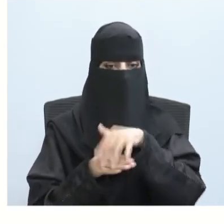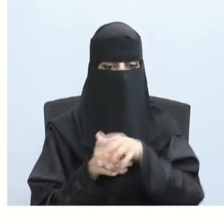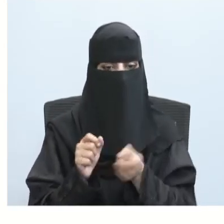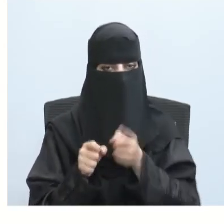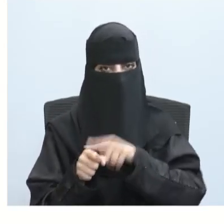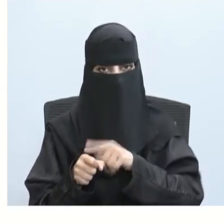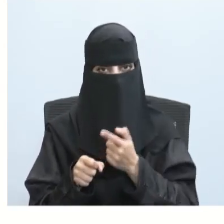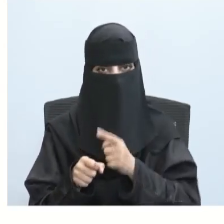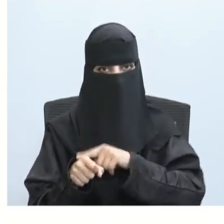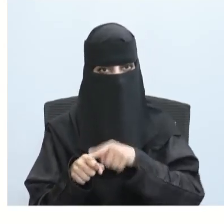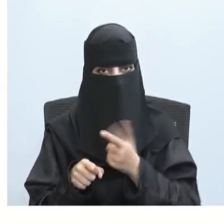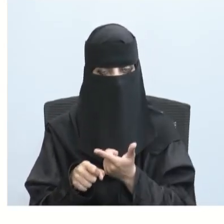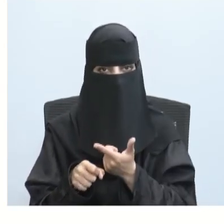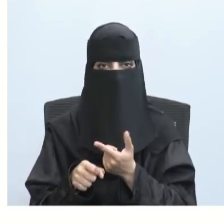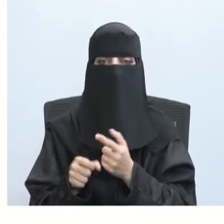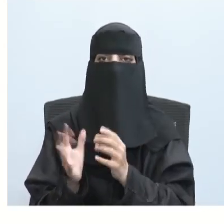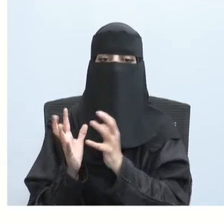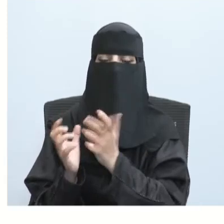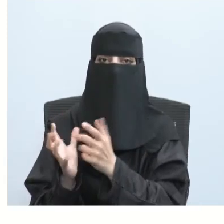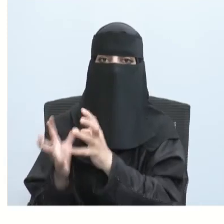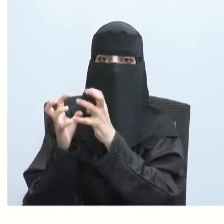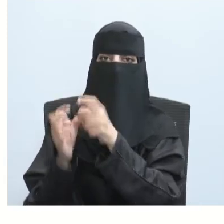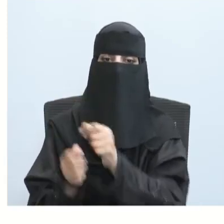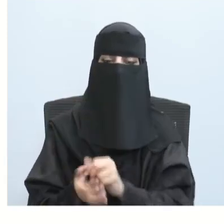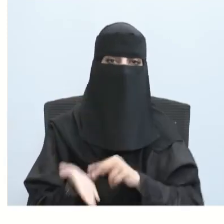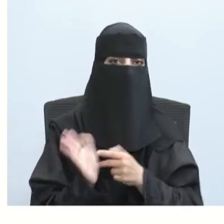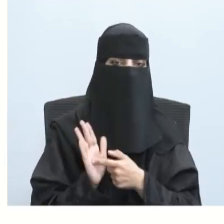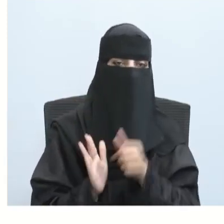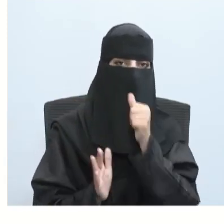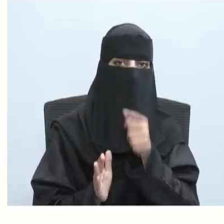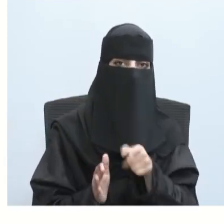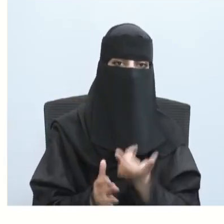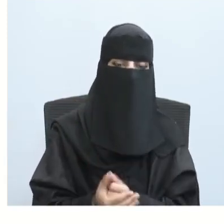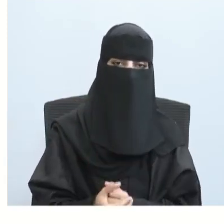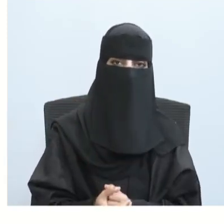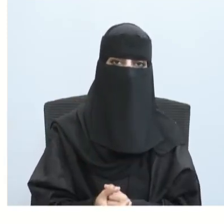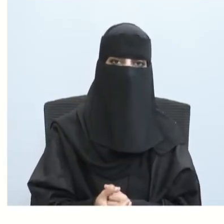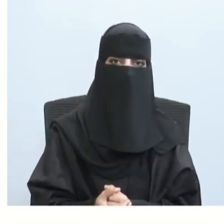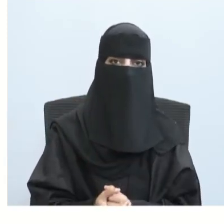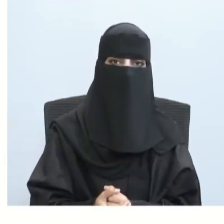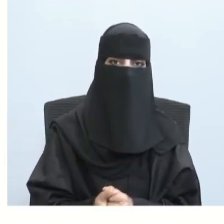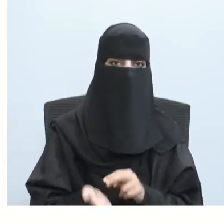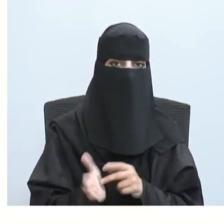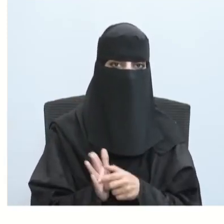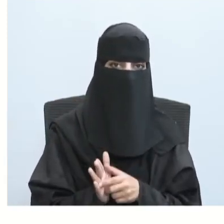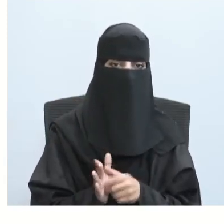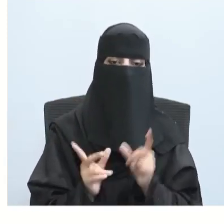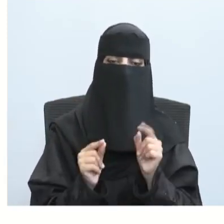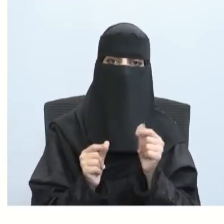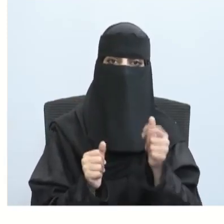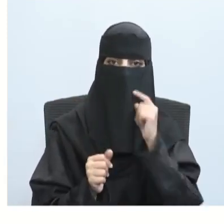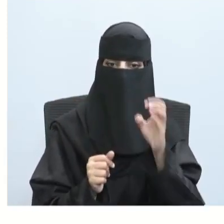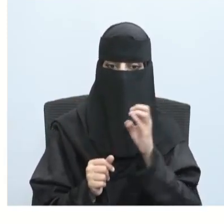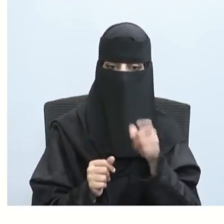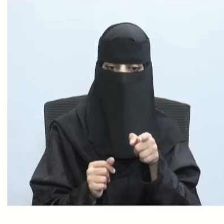ثانيا ماذا يحدث للماء في هاتين الحالتين او فئتين الخطوتين احسنتم